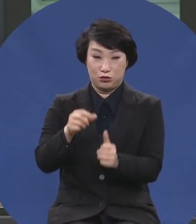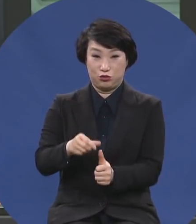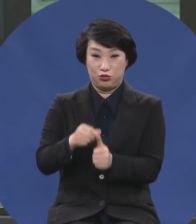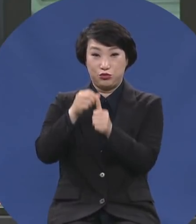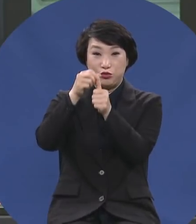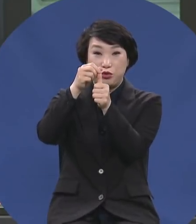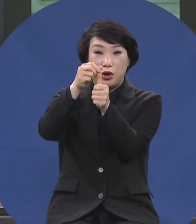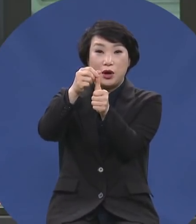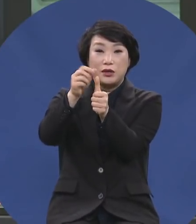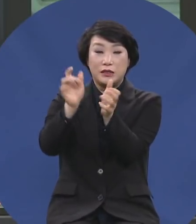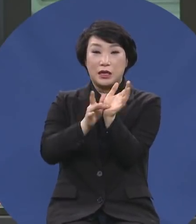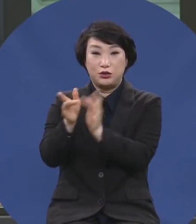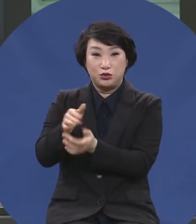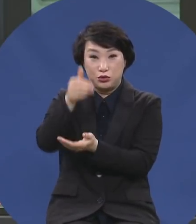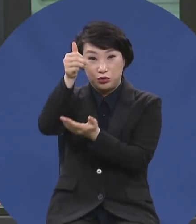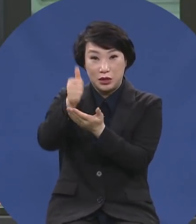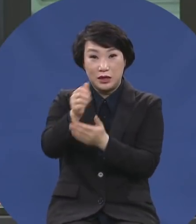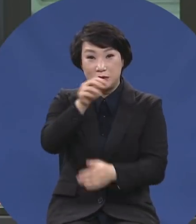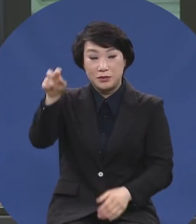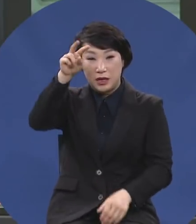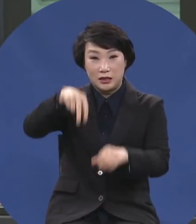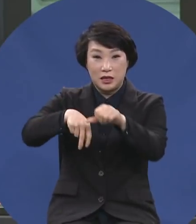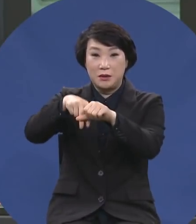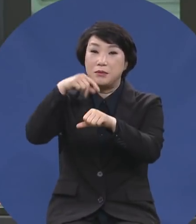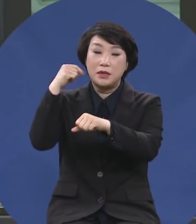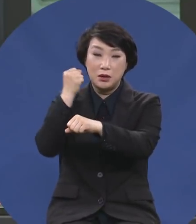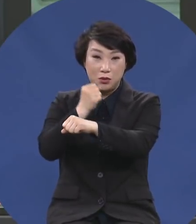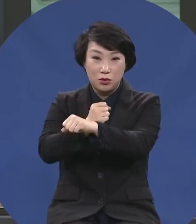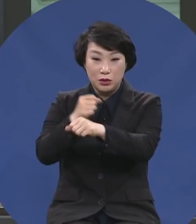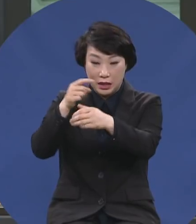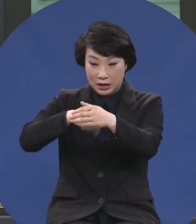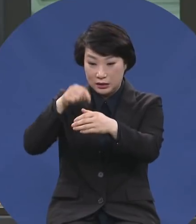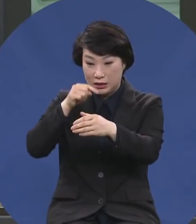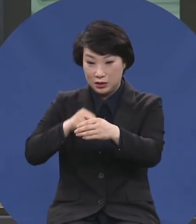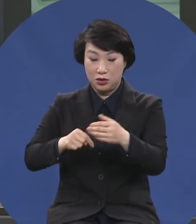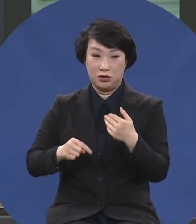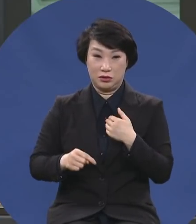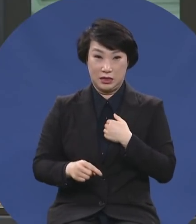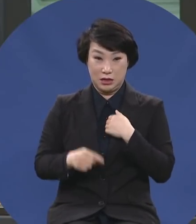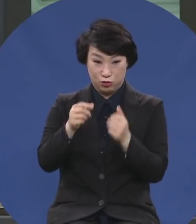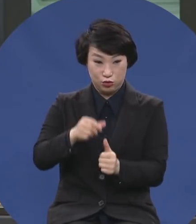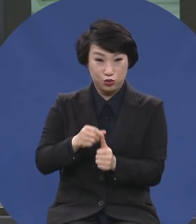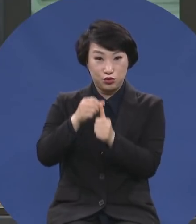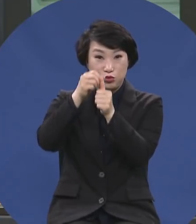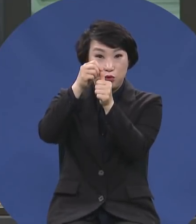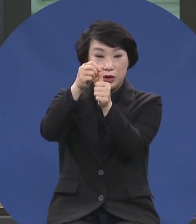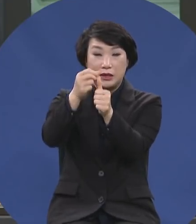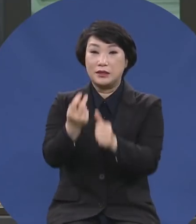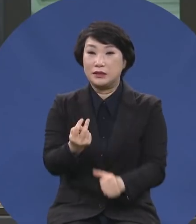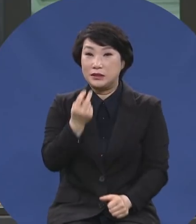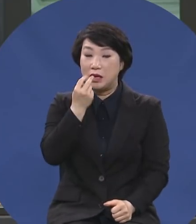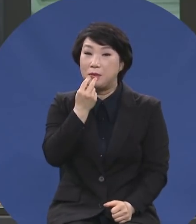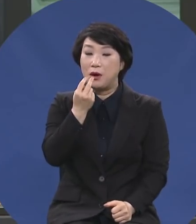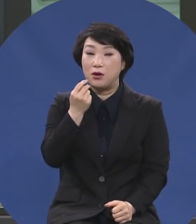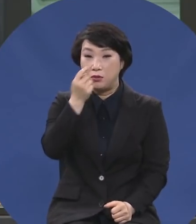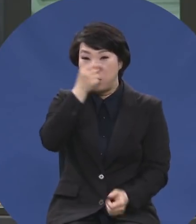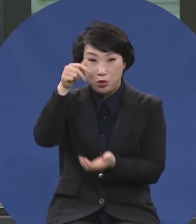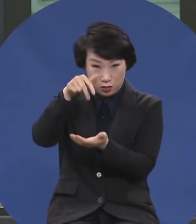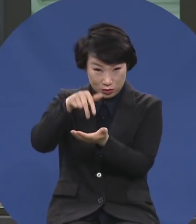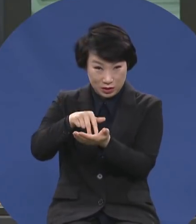구원하신 예수 그리스도의 십자가의 피 공로 속에서 나를 살리신 생명을